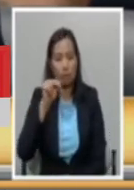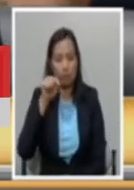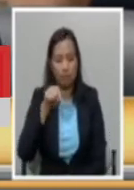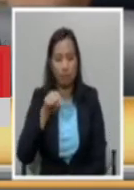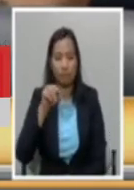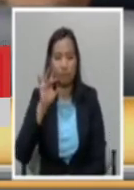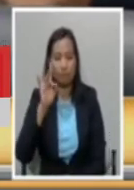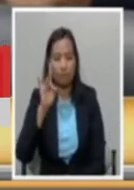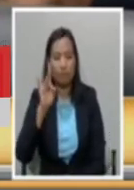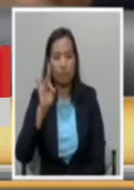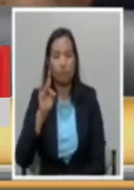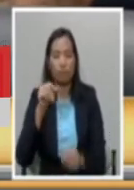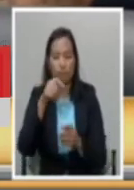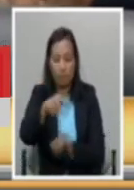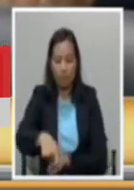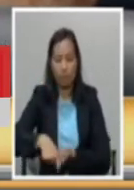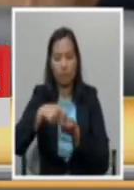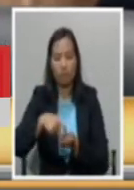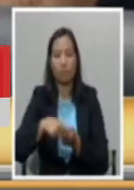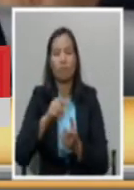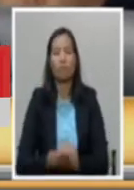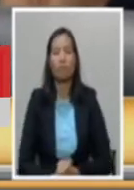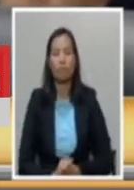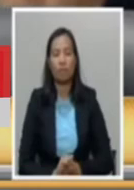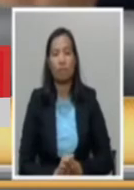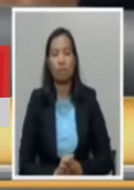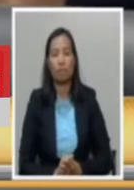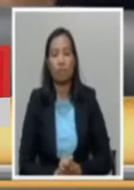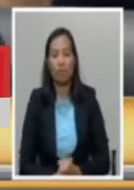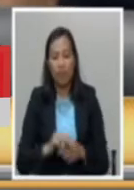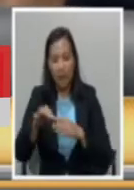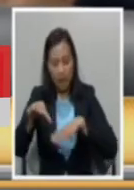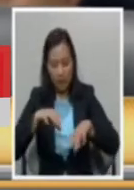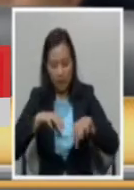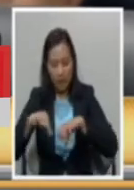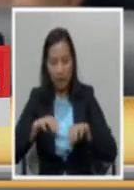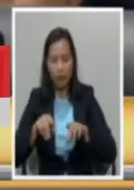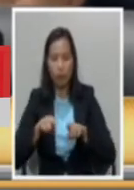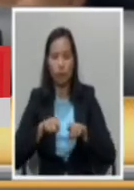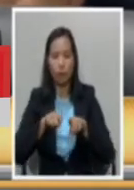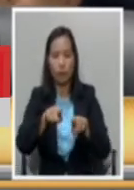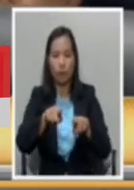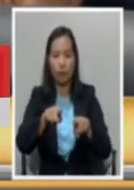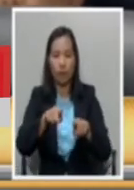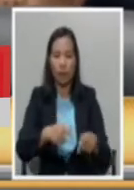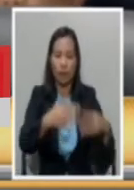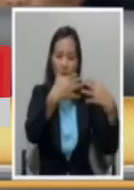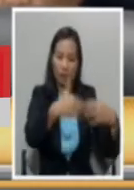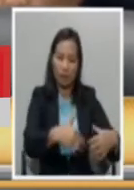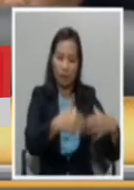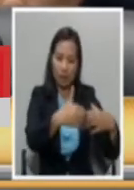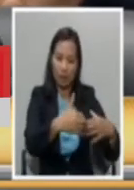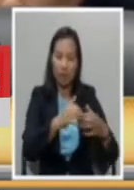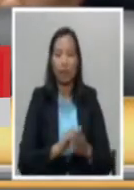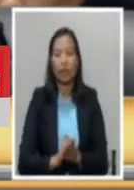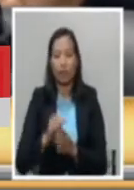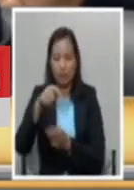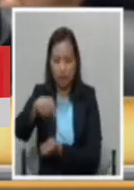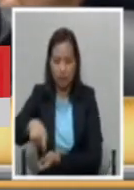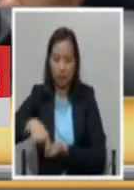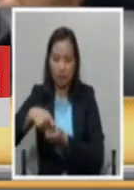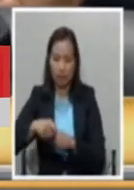ที่เป็นเกษตรกรชาวไร่ชาวนาเราต้องบริหารคู่ขนานระหว่างภาคการผลิตที่เป็นภาคอุตสาหกรรมและภาคการเกษ